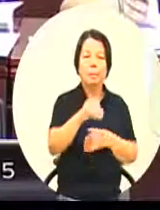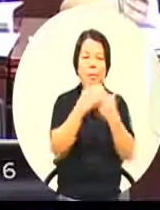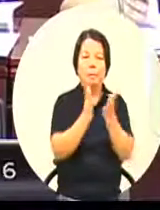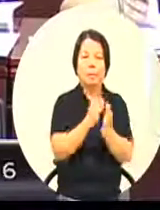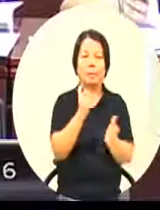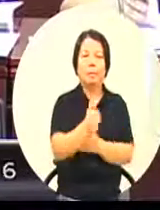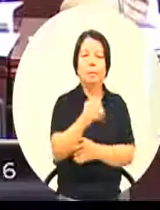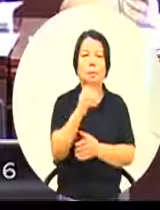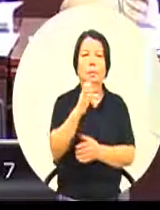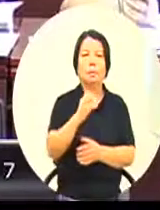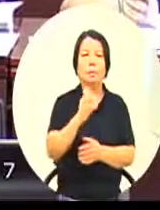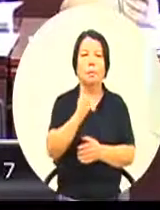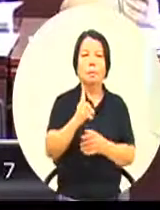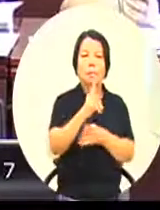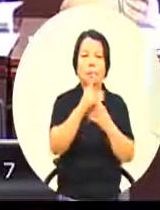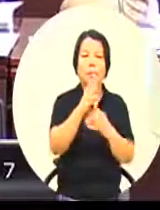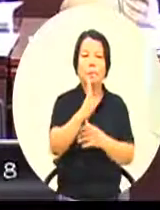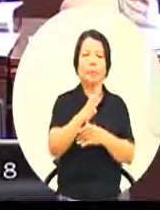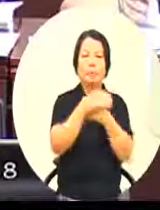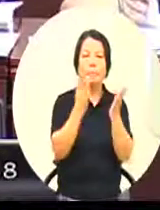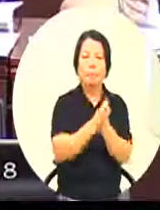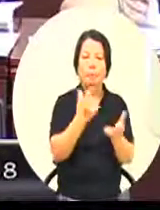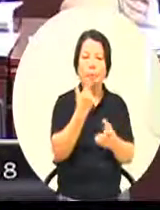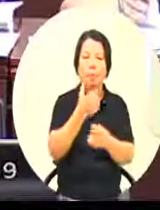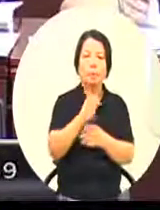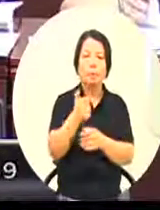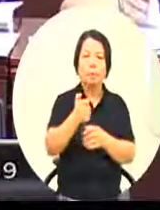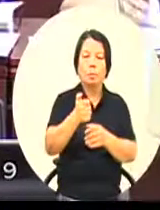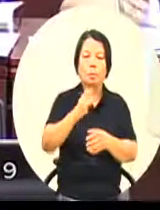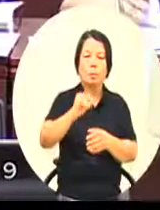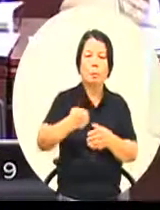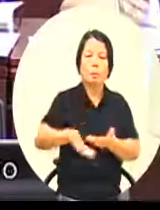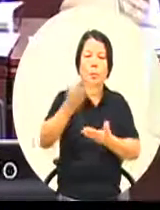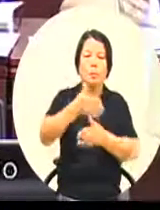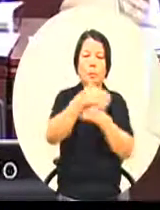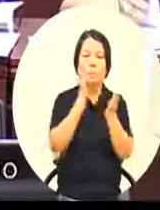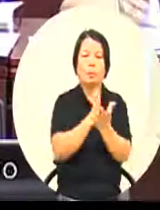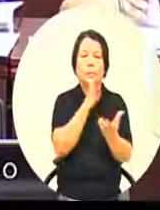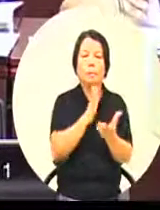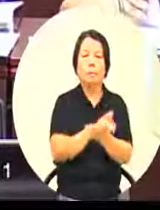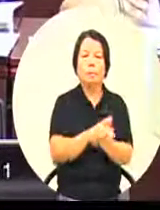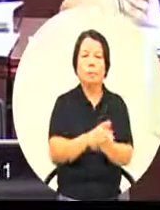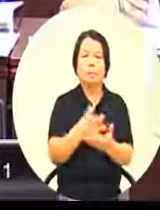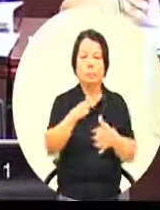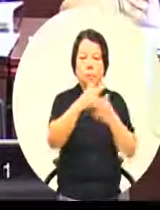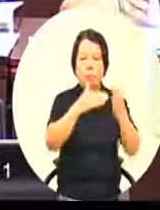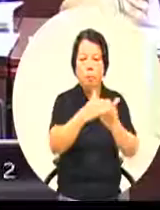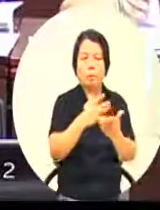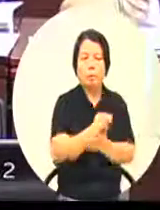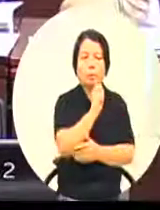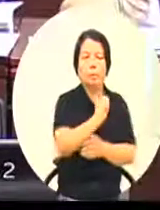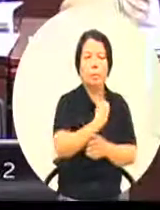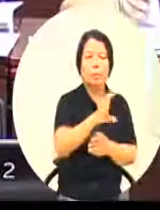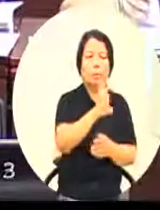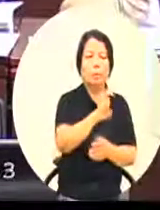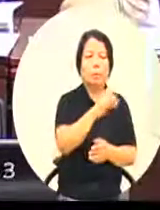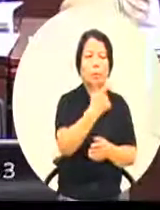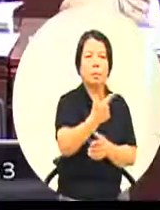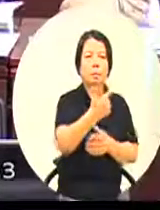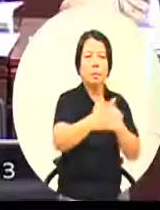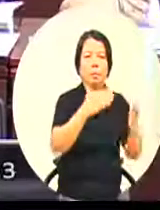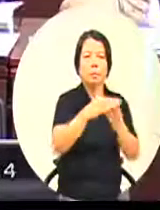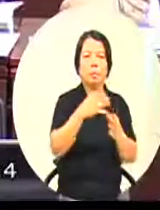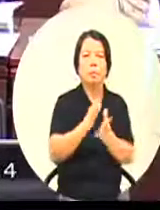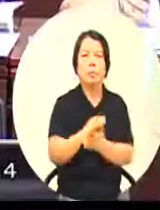没有达到50万。那我们在做什么呢？这些学校哦，加起来数字也非常多。A 级有46校 ，B 级